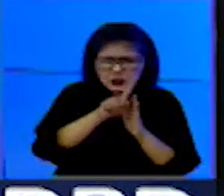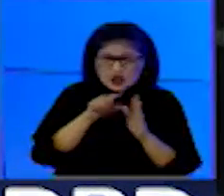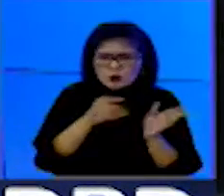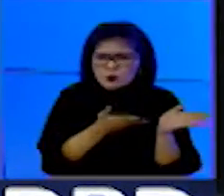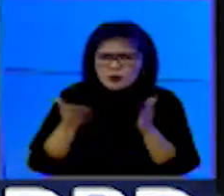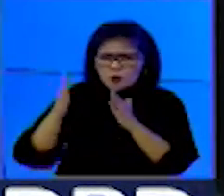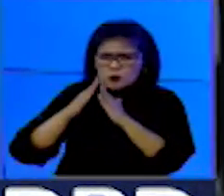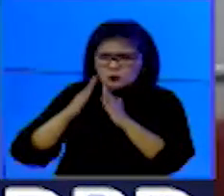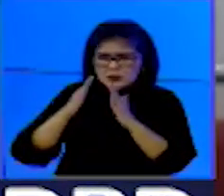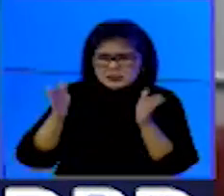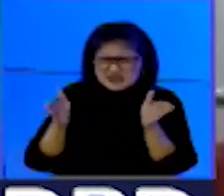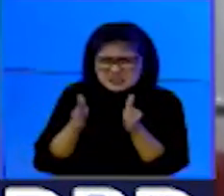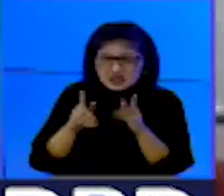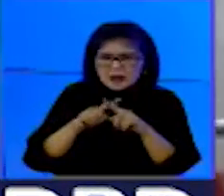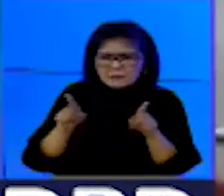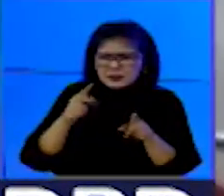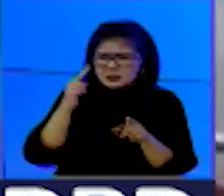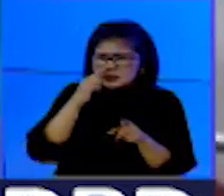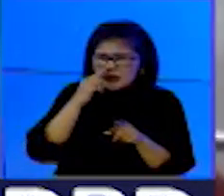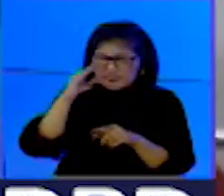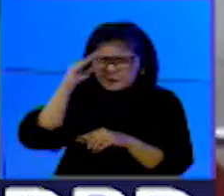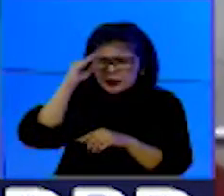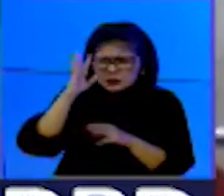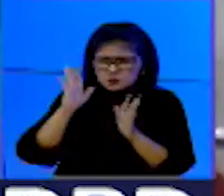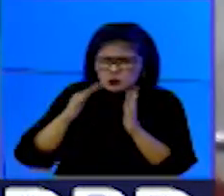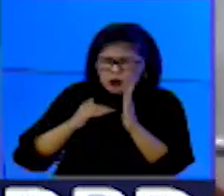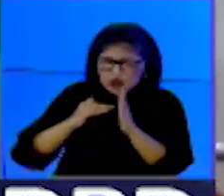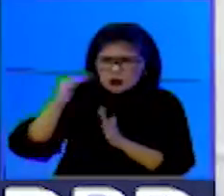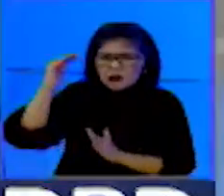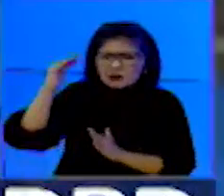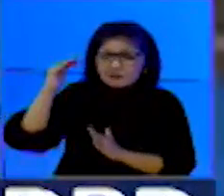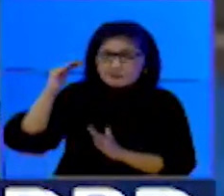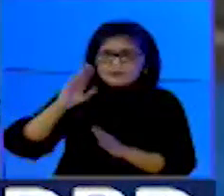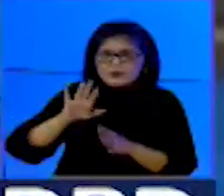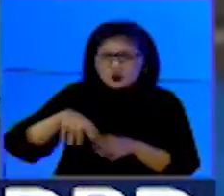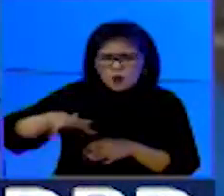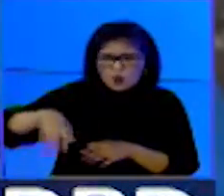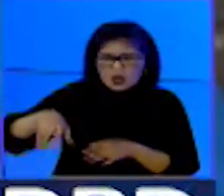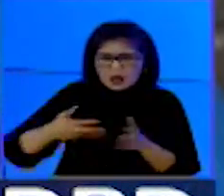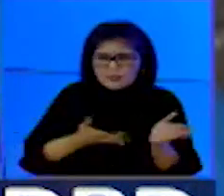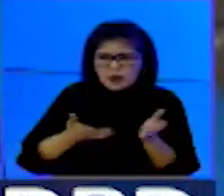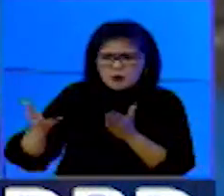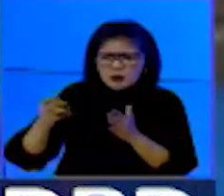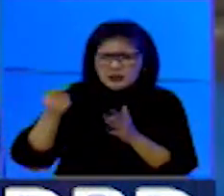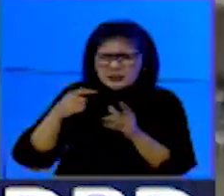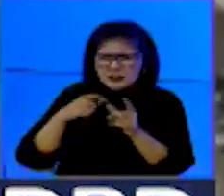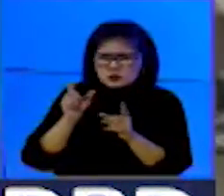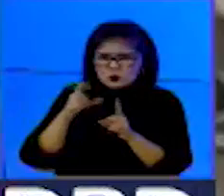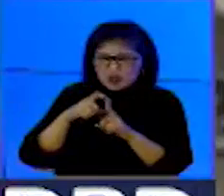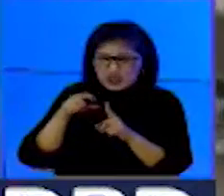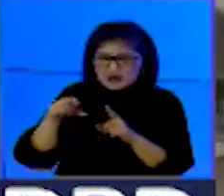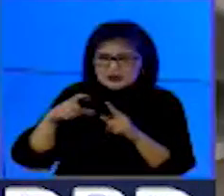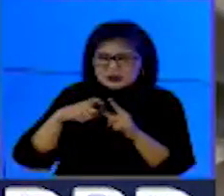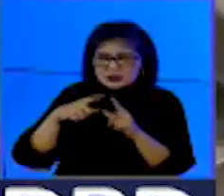puskesmas. Namun Senin pagi demam korban bertambah tinggi hingga akhirnya keluarga korban membawanya ke RSU Sanglah Denpasar